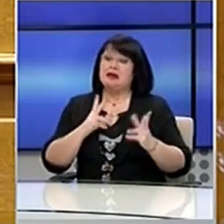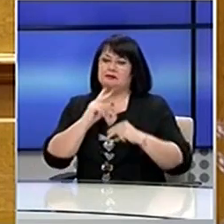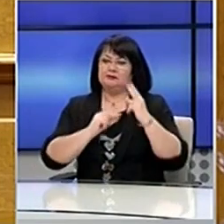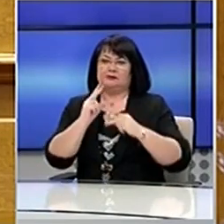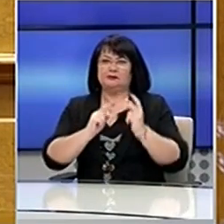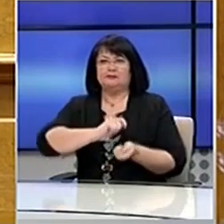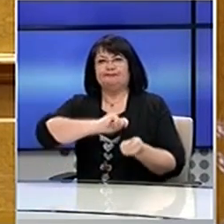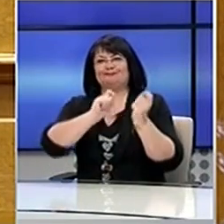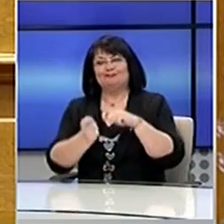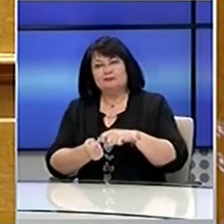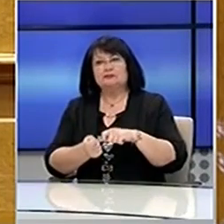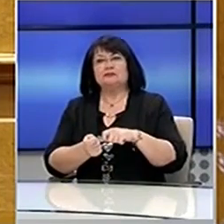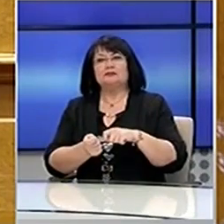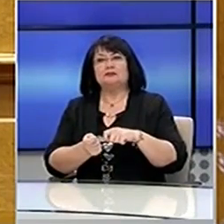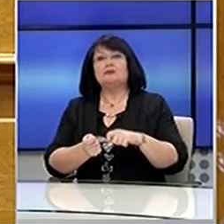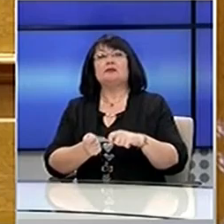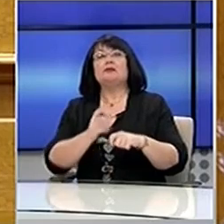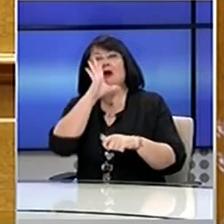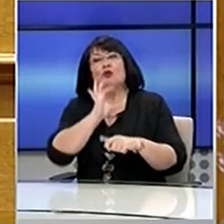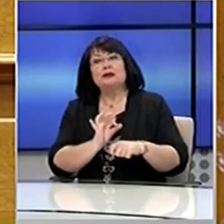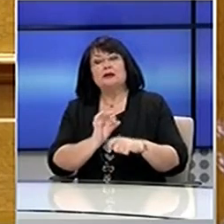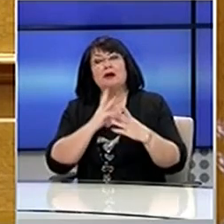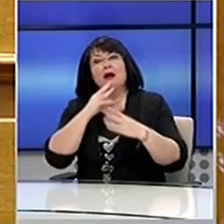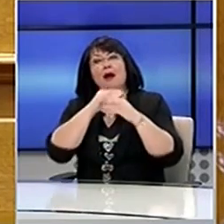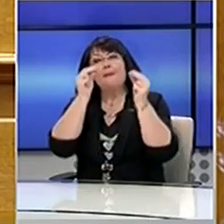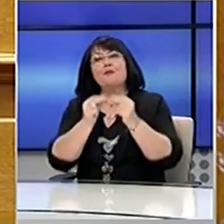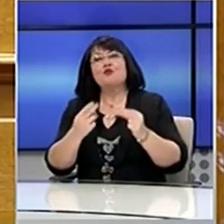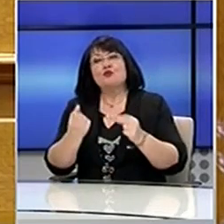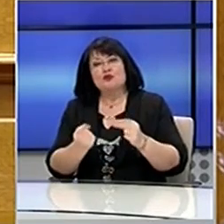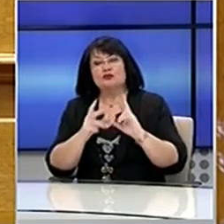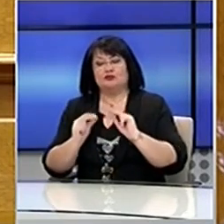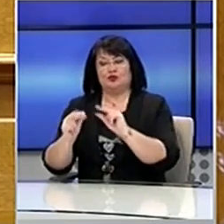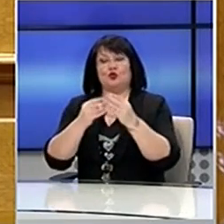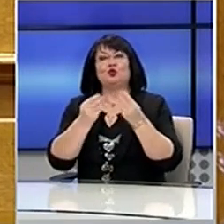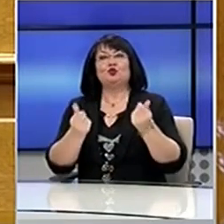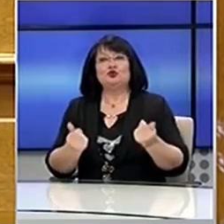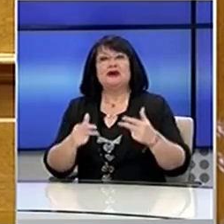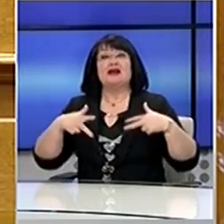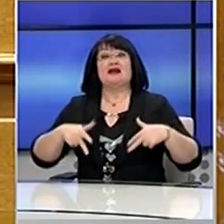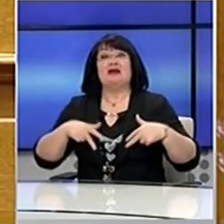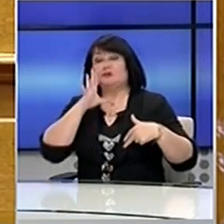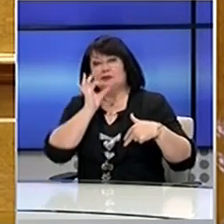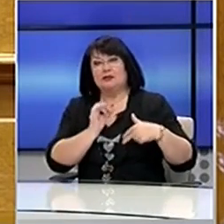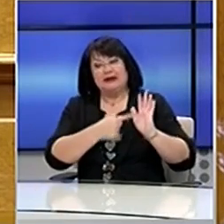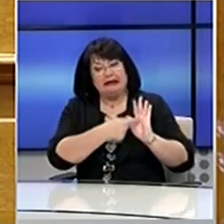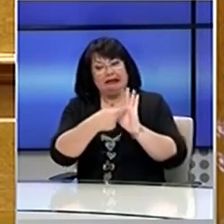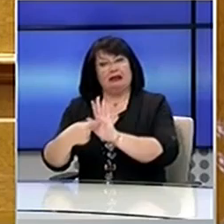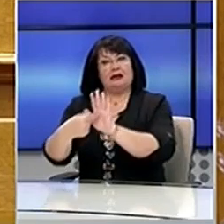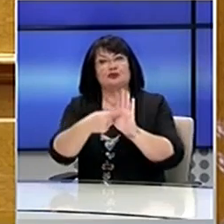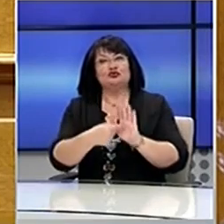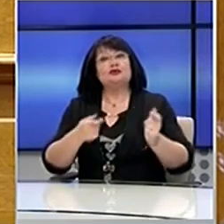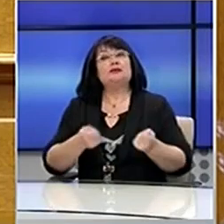συζήτηση σε μια γόνιμη διαδικασία όπου η κυβέρνηση με ειλικρίνεια θα παρουσιάσει αυτά τα οποία έχει